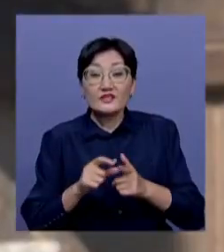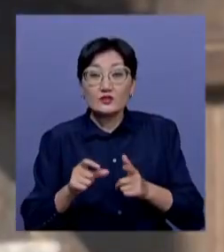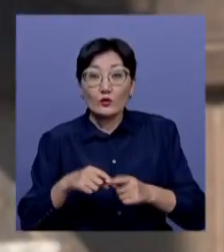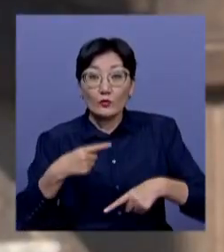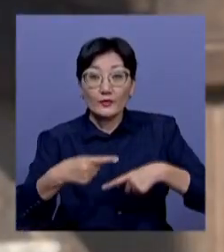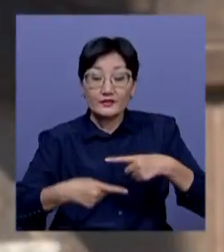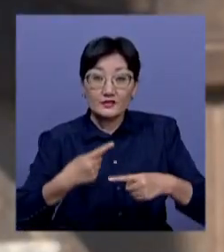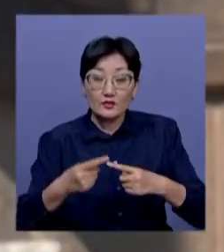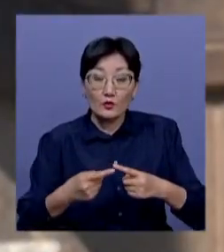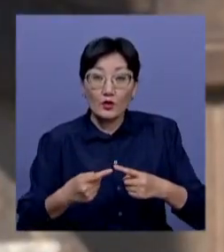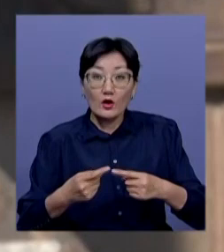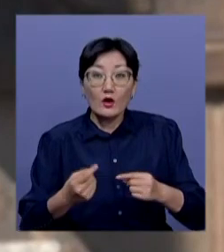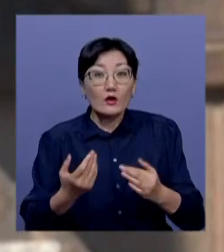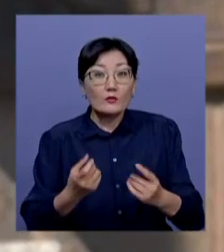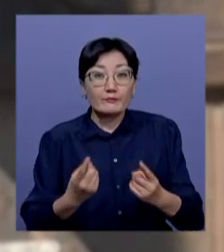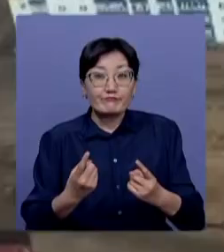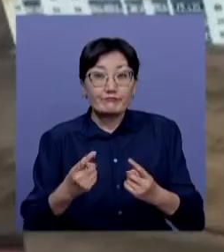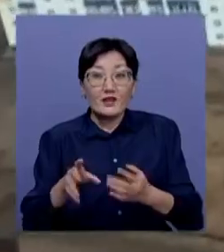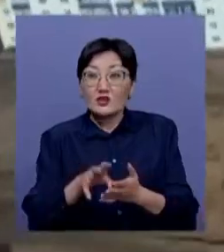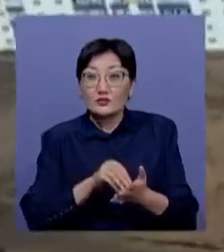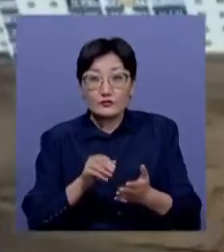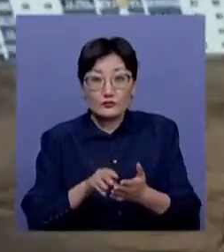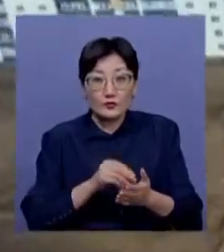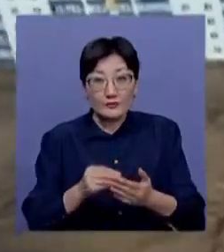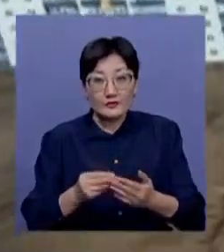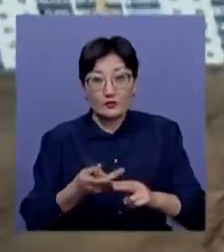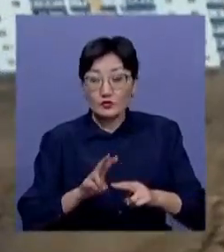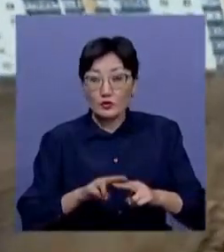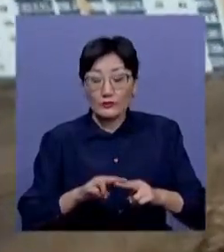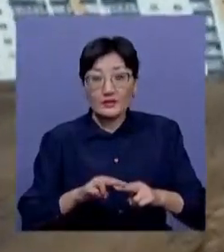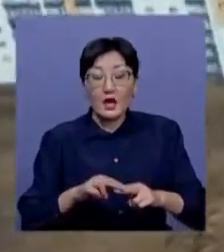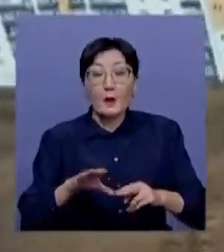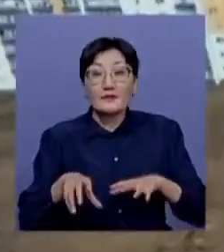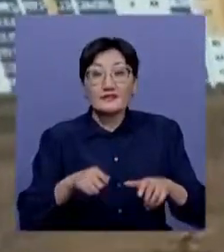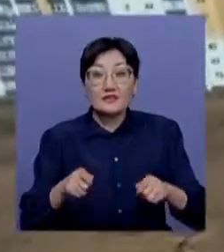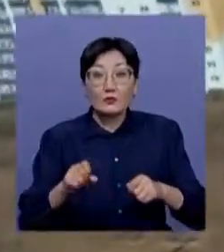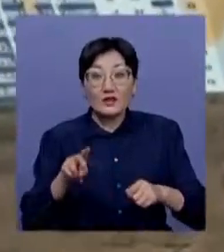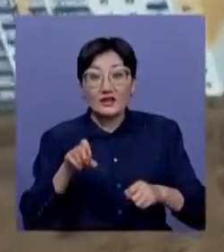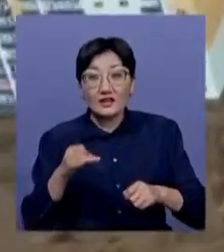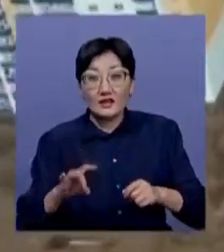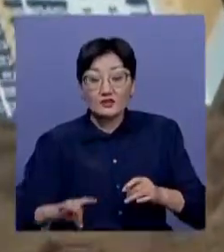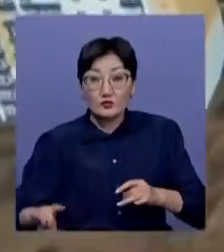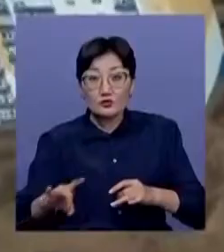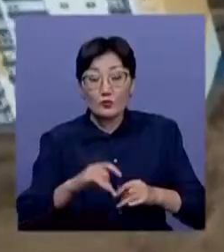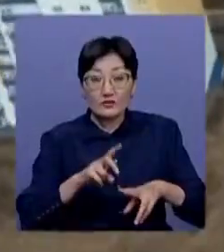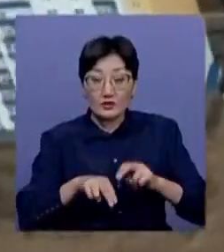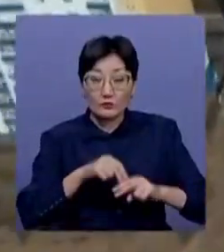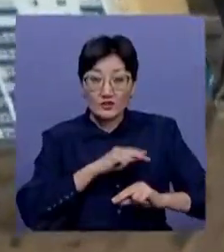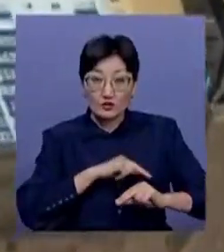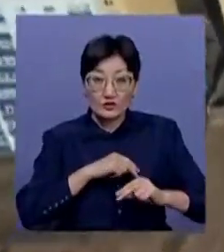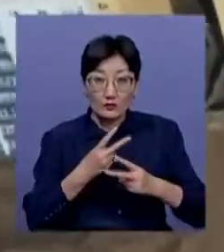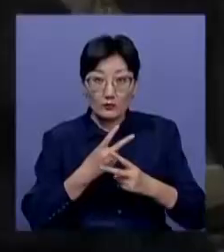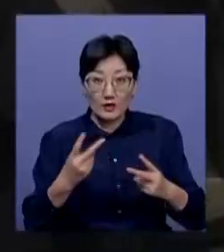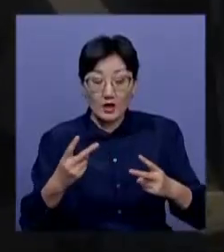өскелең ұрпақтың айнымас темір қазығы. Сонымен қатар президент Қарағайлы ықшамауданындағы құрылыс жұмыстарымен